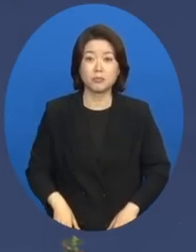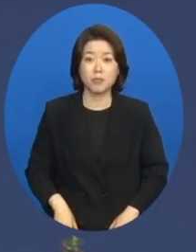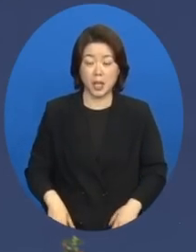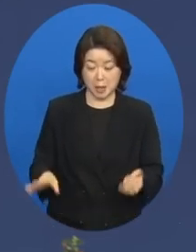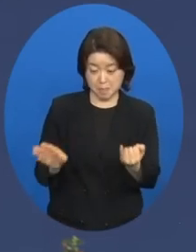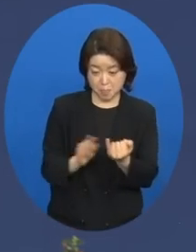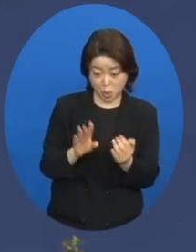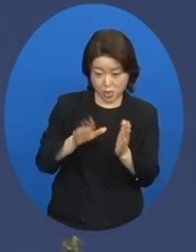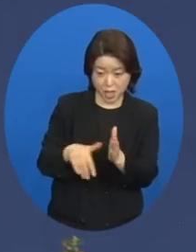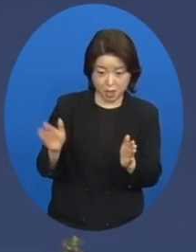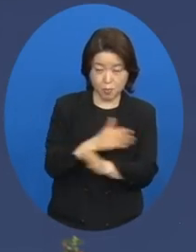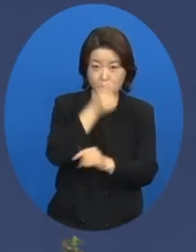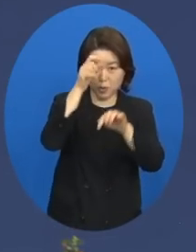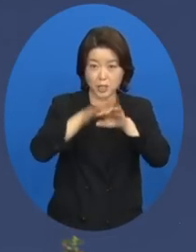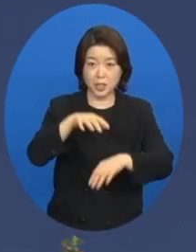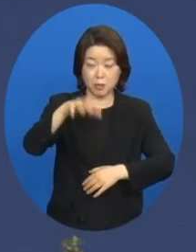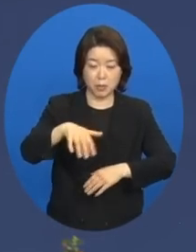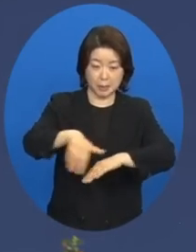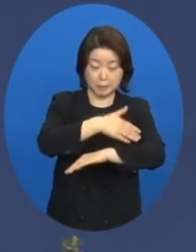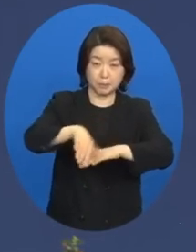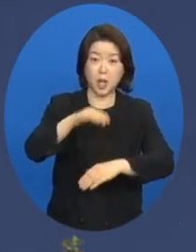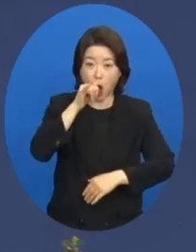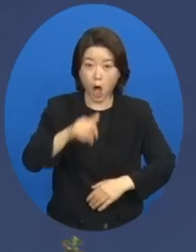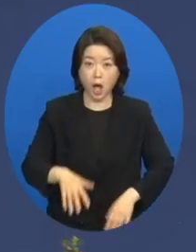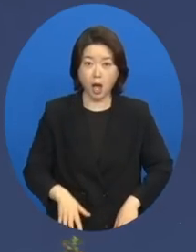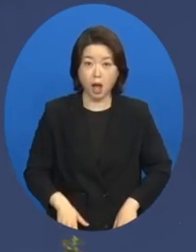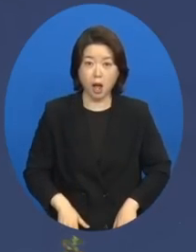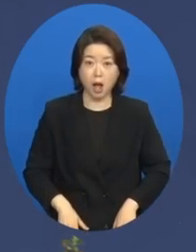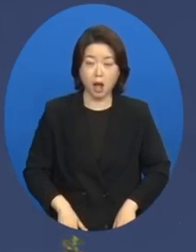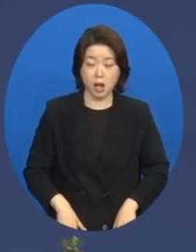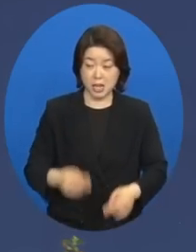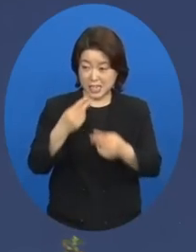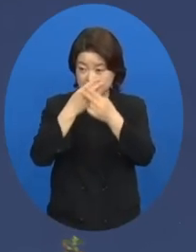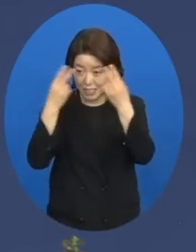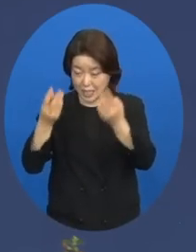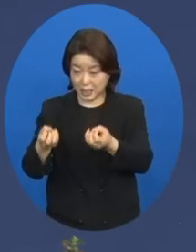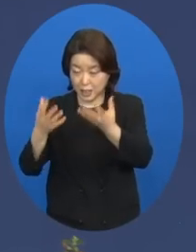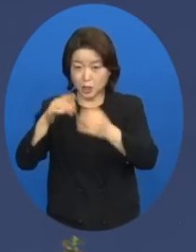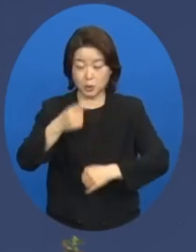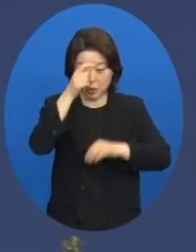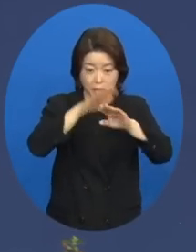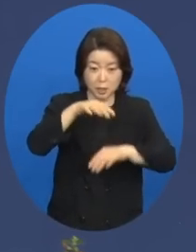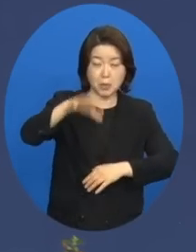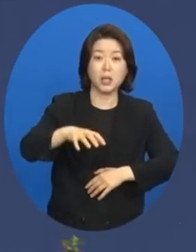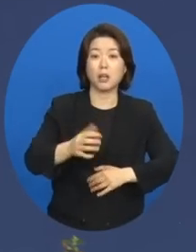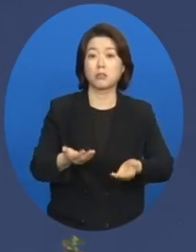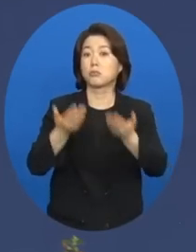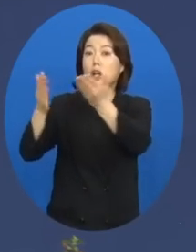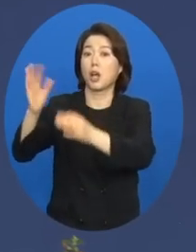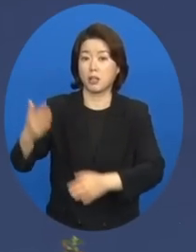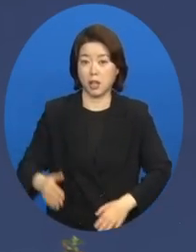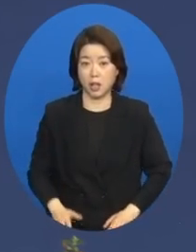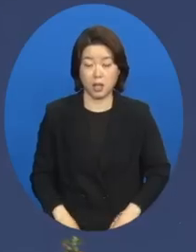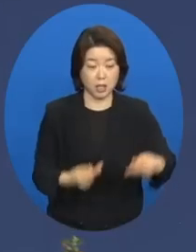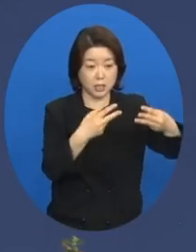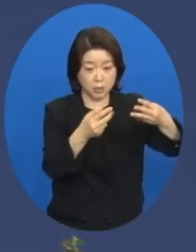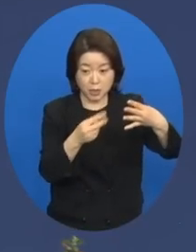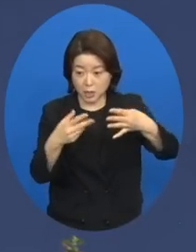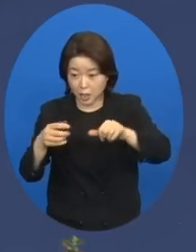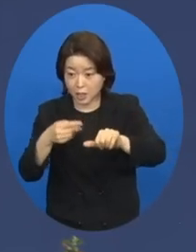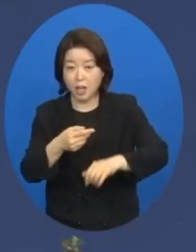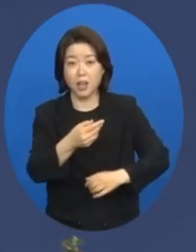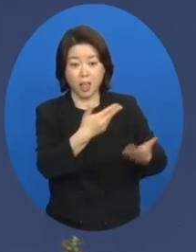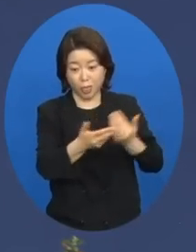모태부터 예배당을 드나들기 시작해서 장례식도 예배당에서 해야 돼요. 3대, 4대